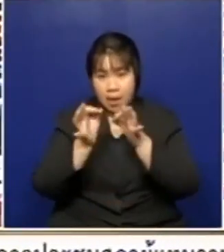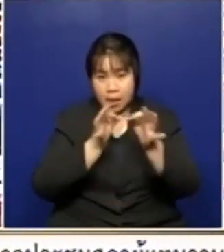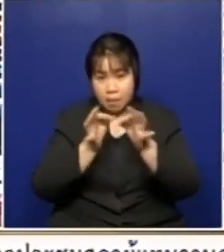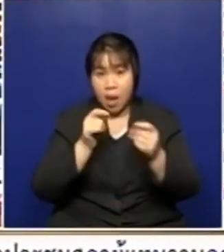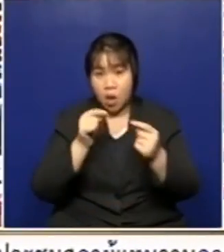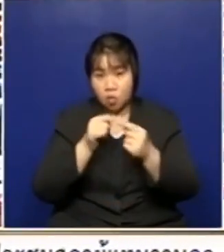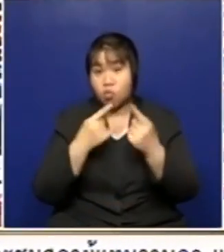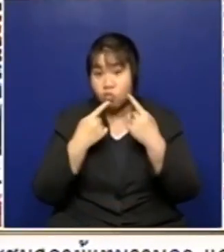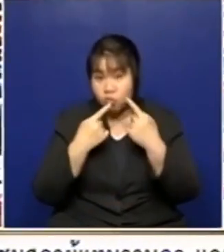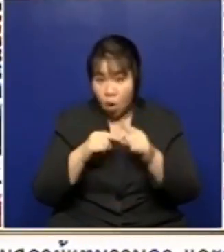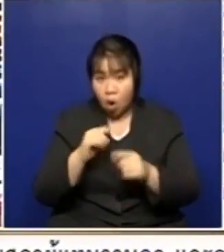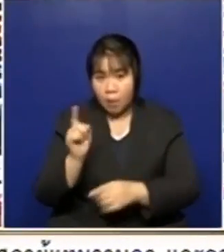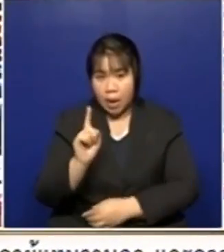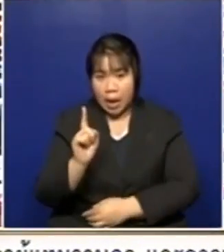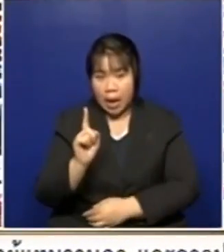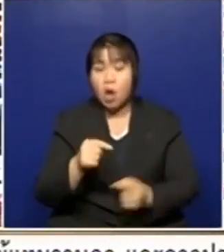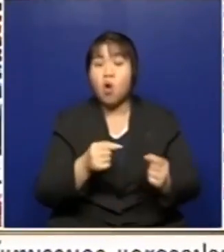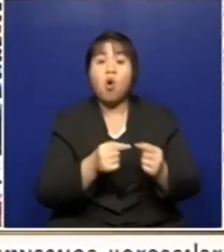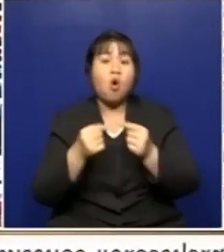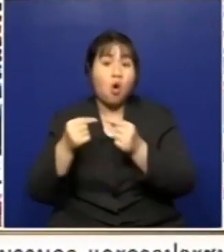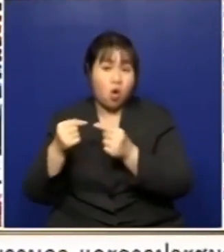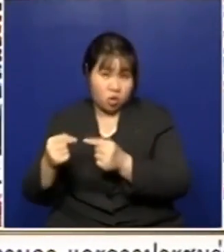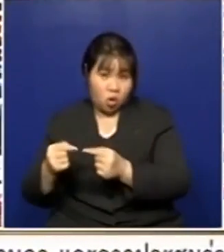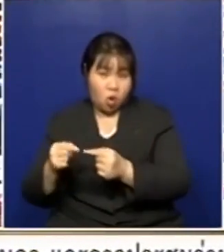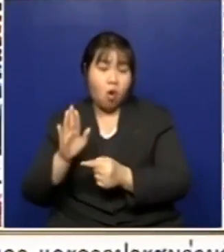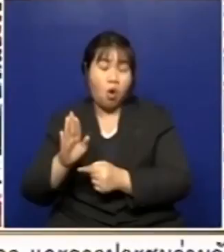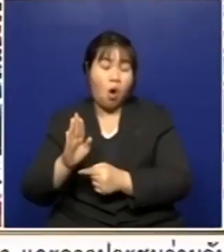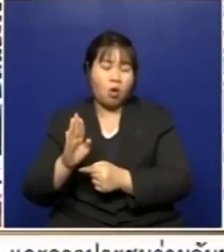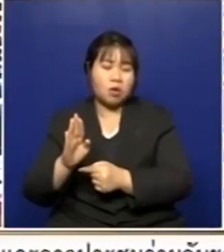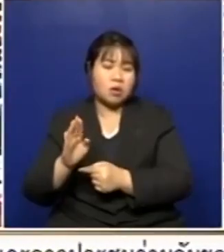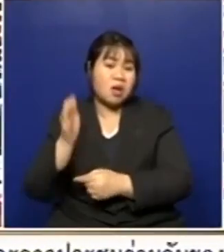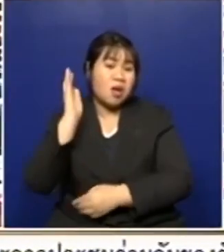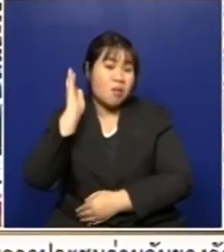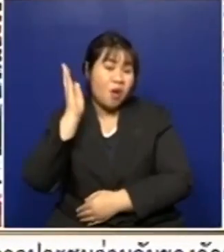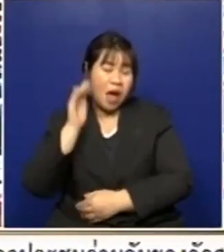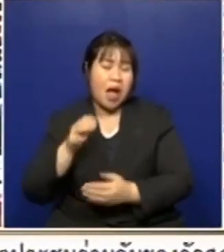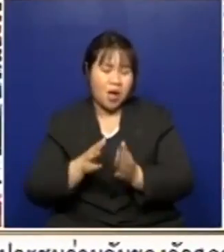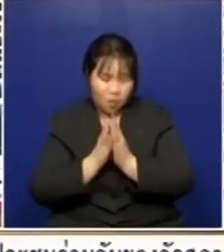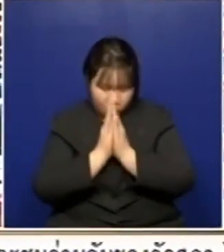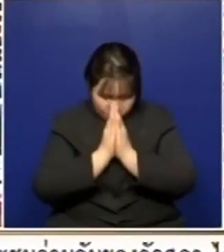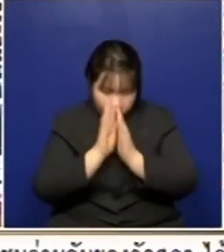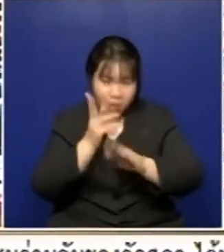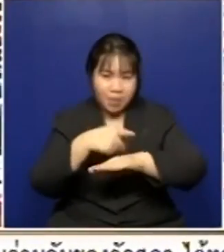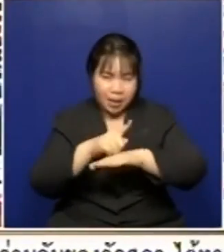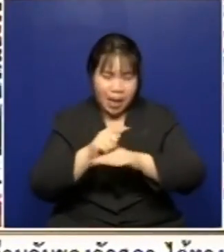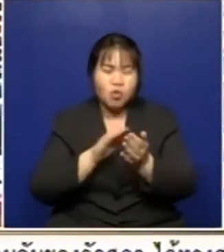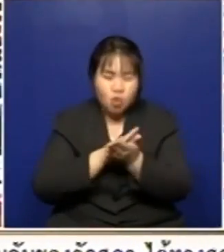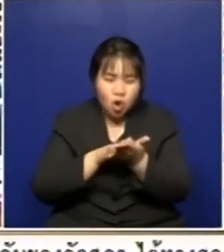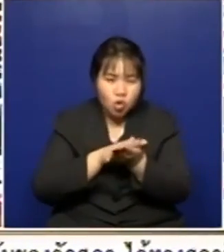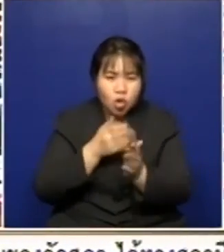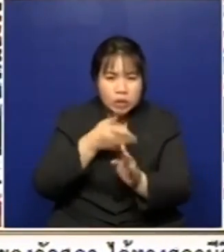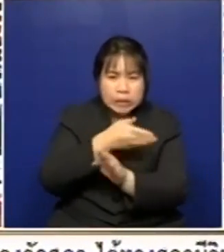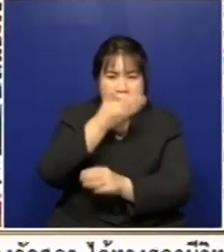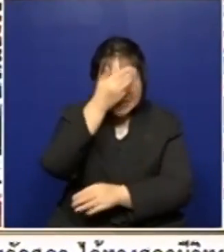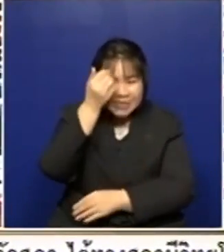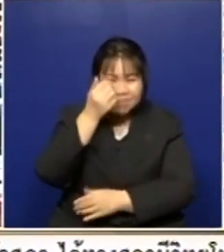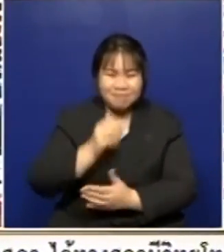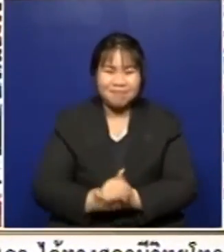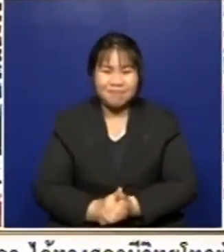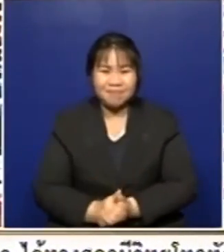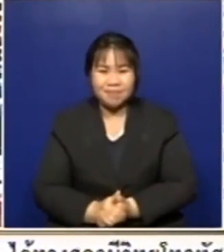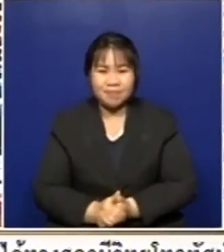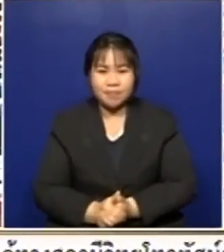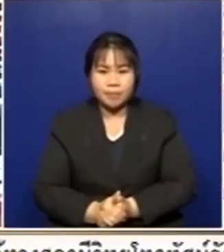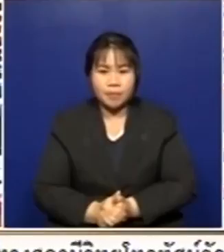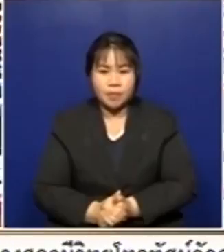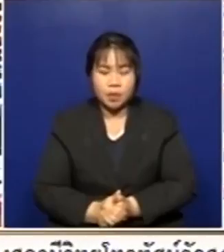หรืออยากจะตอบเนี่ยคงต่อเนื่องกับประเด็นที่จะสัญจรได้ได้เรียนท่านประธานสภาที่เคารพค่ะขออภัยลืมเออ